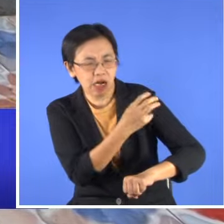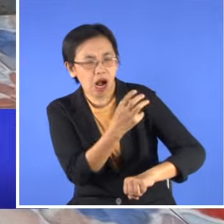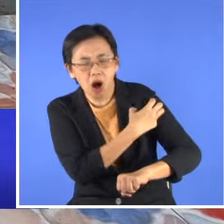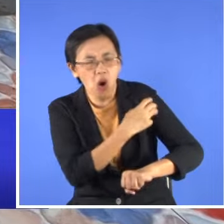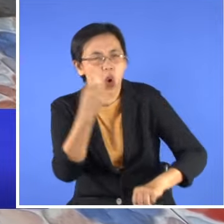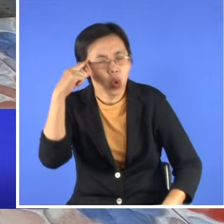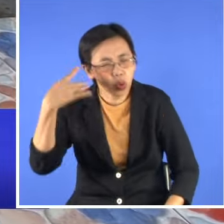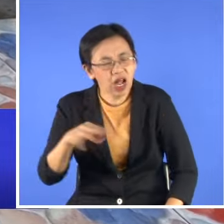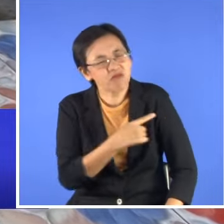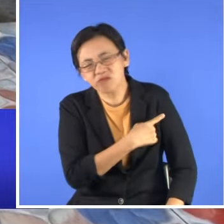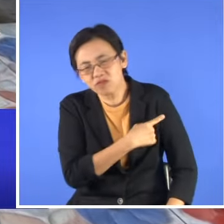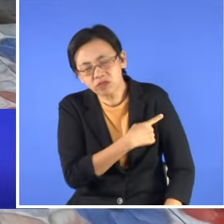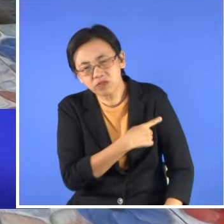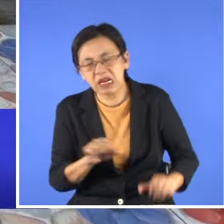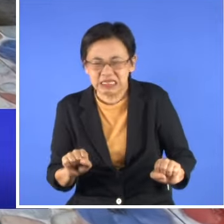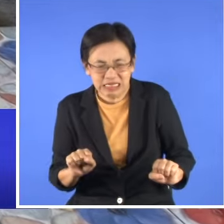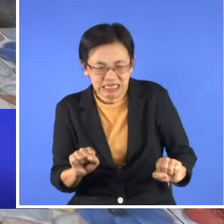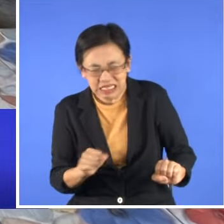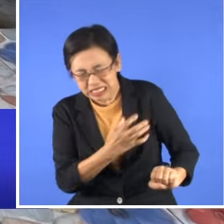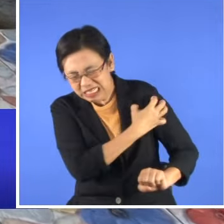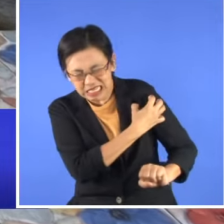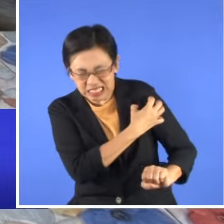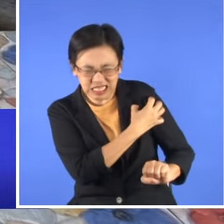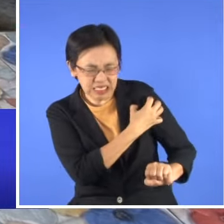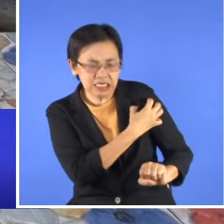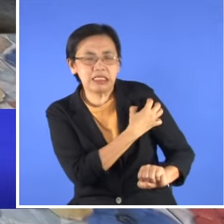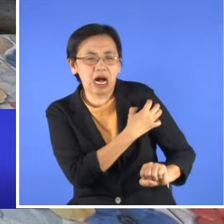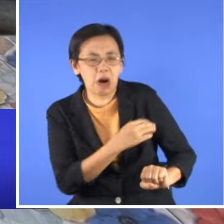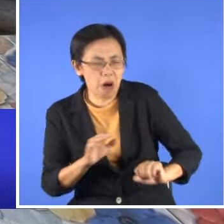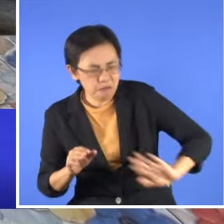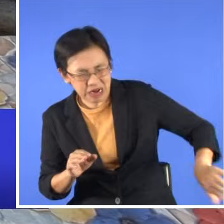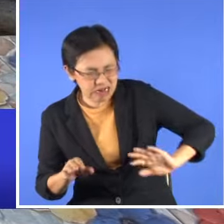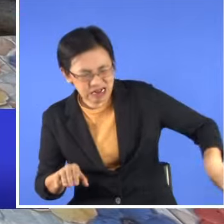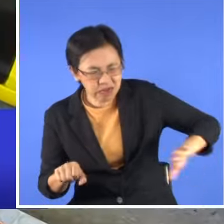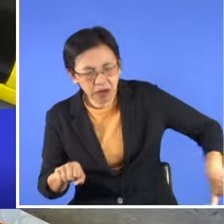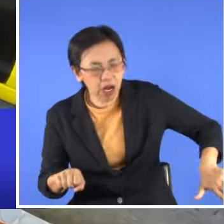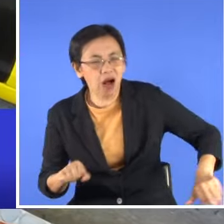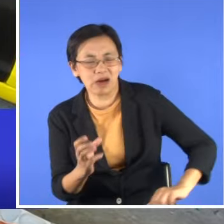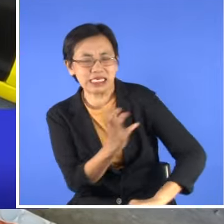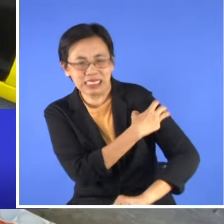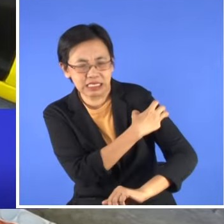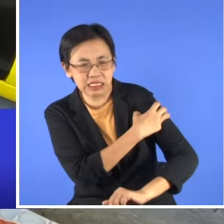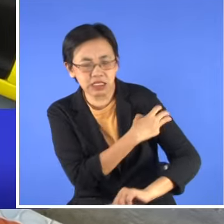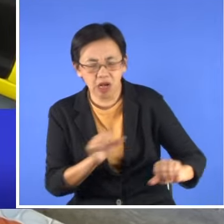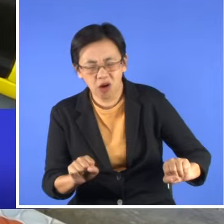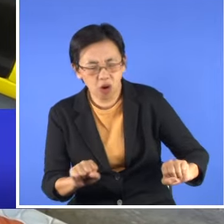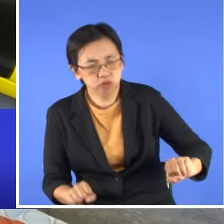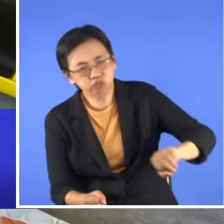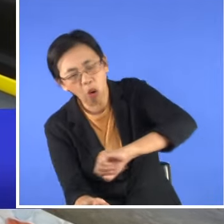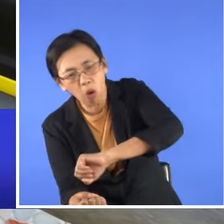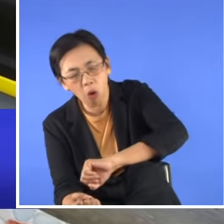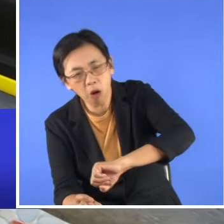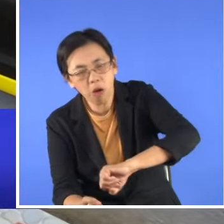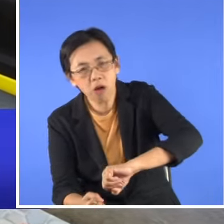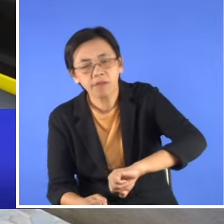ว่าลิงมันจะได้มันจะต้องมาแย่งแน่ๆว่าอย่างงั้นสุดท้ายก็พยายามใช้มือปัดไล่ถูงมันกัดเข้าที่แขนรถก็เสียหลักล้มลิงก็